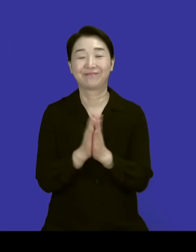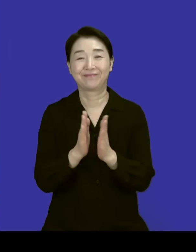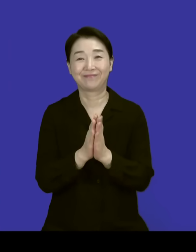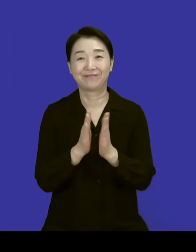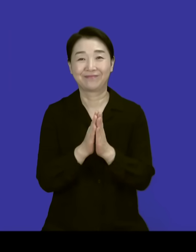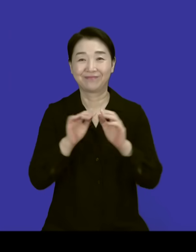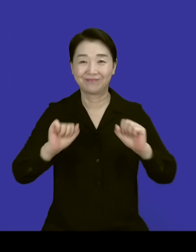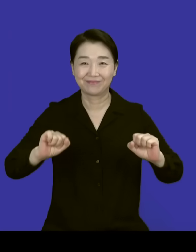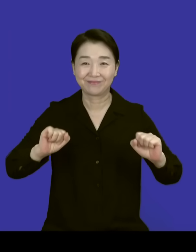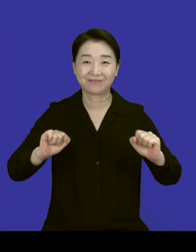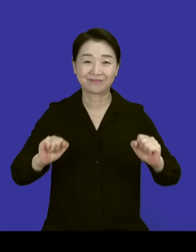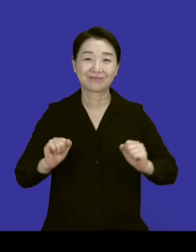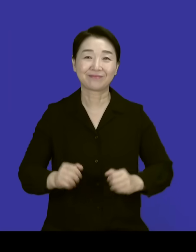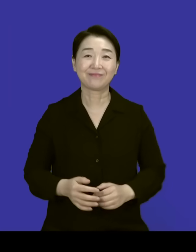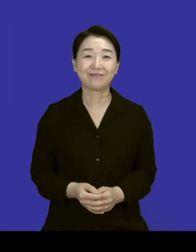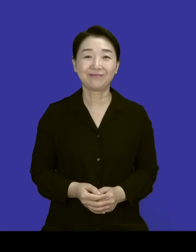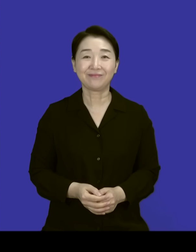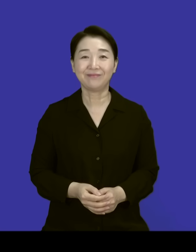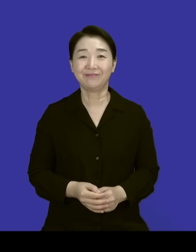안녕하세요. 안녕하세요.